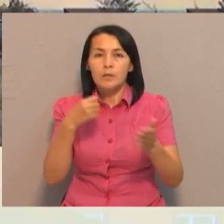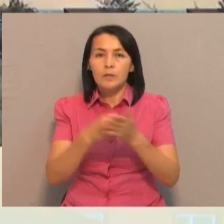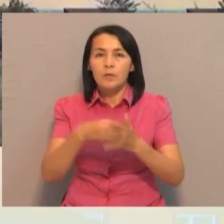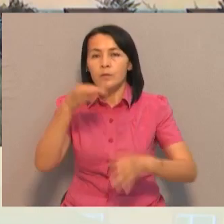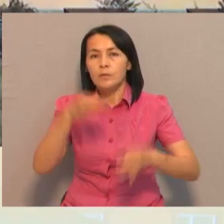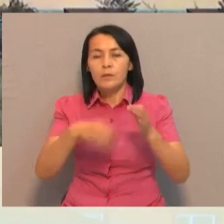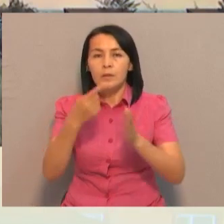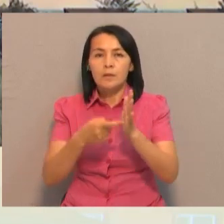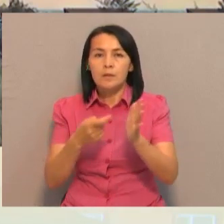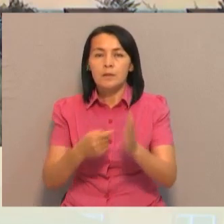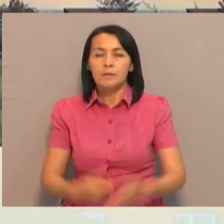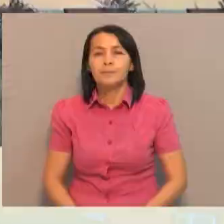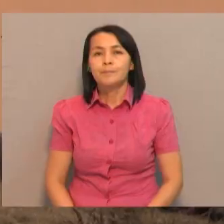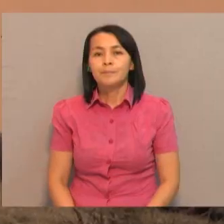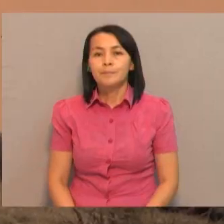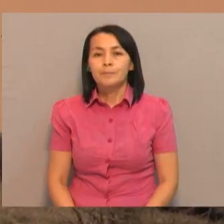досудебное расследование.